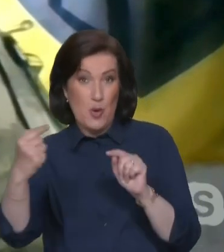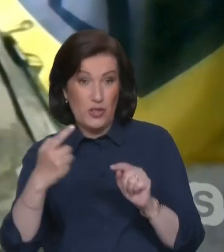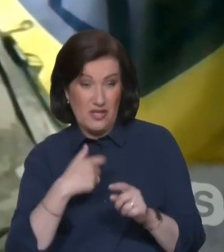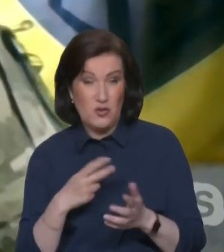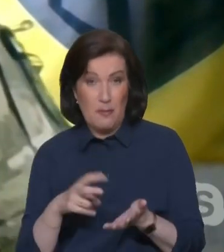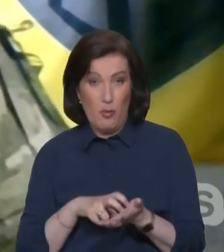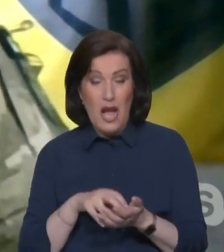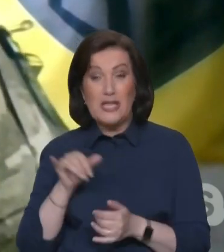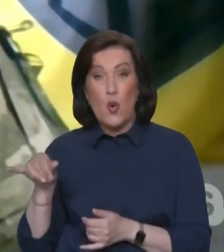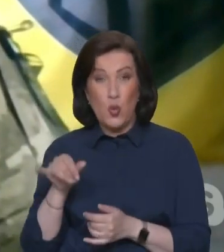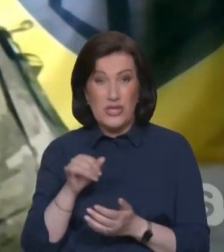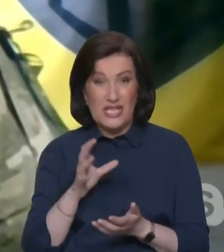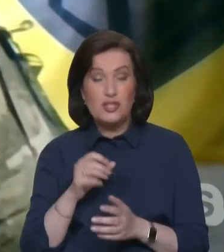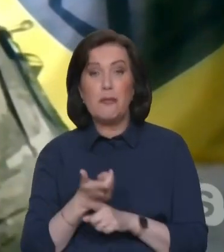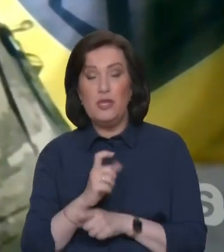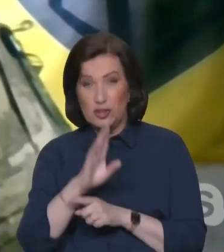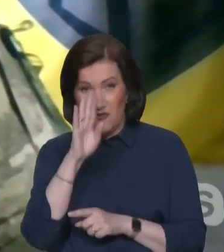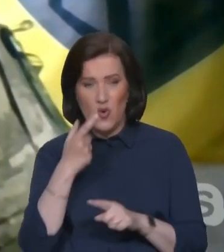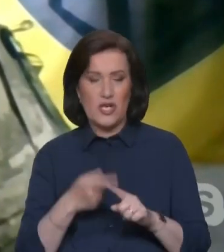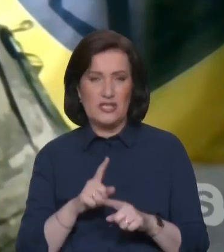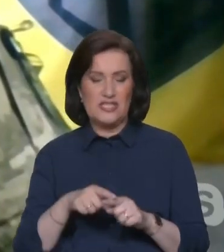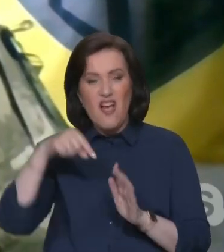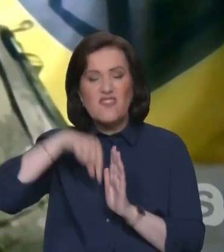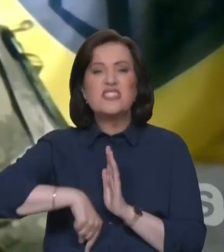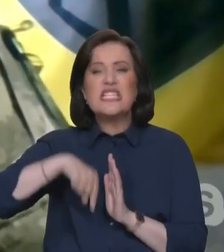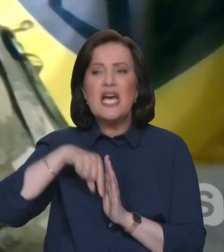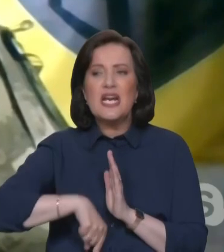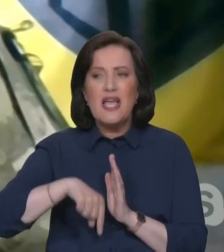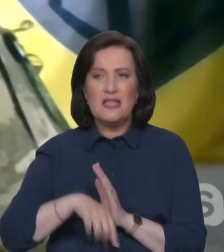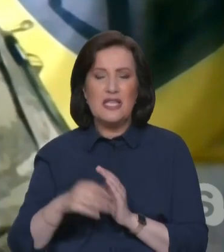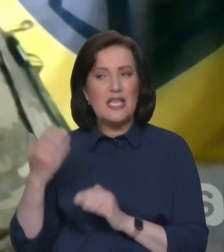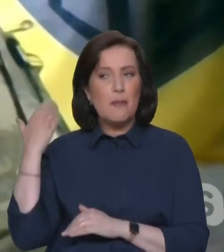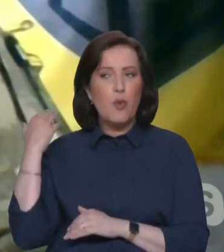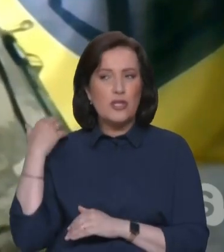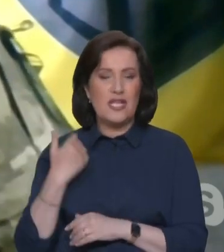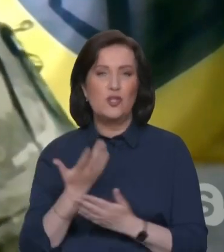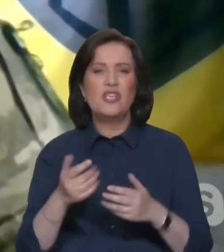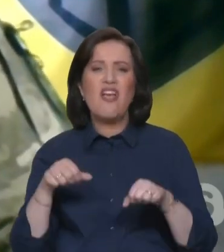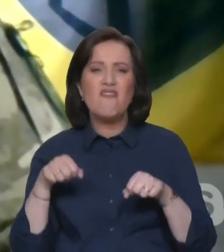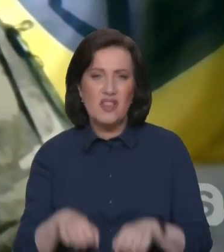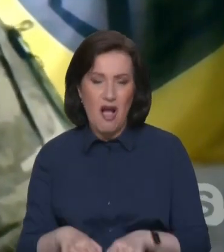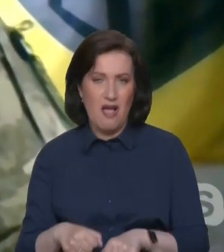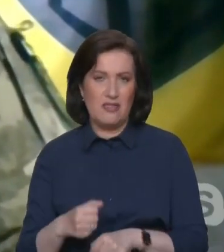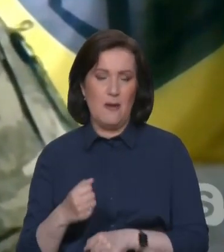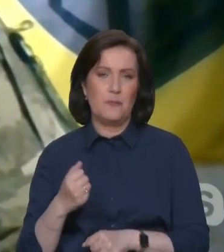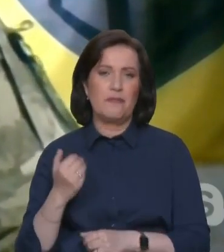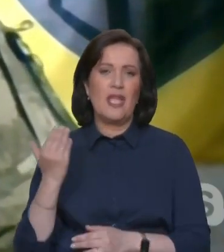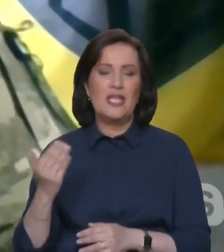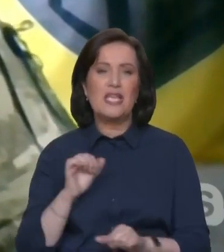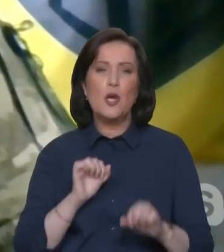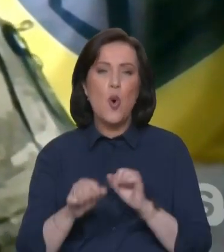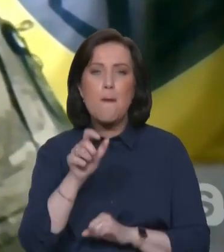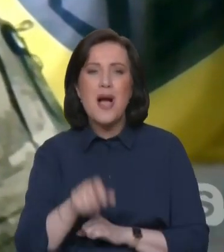потрібно боятися, але в них ще більший ворог – це всередині, який позаду них, їхня влада, їхні